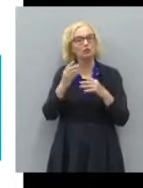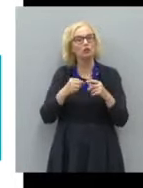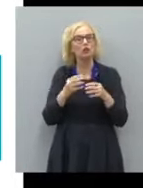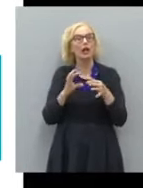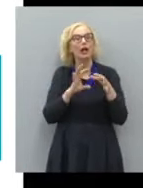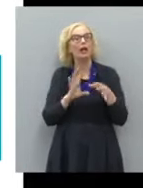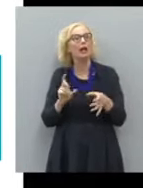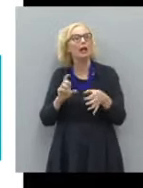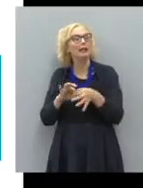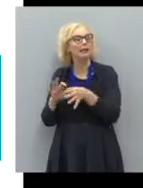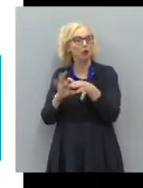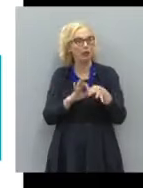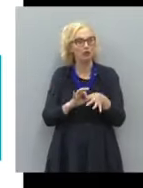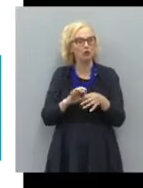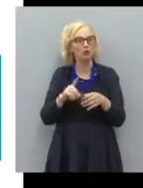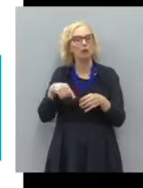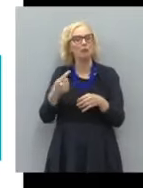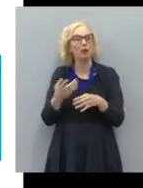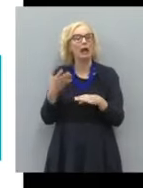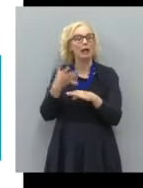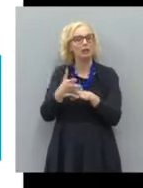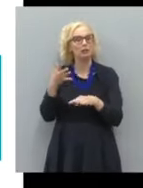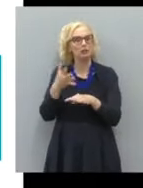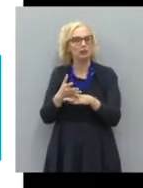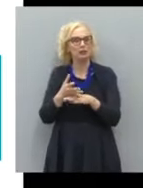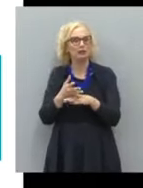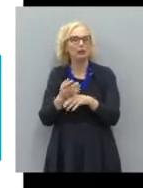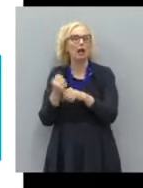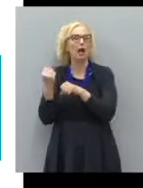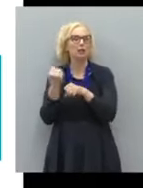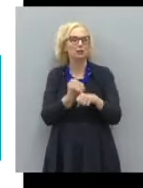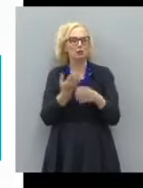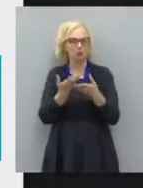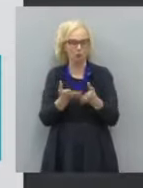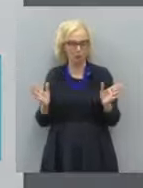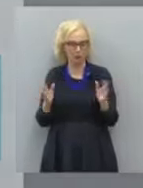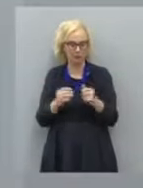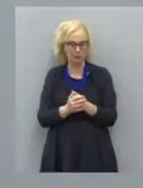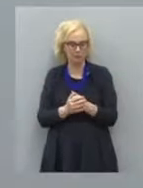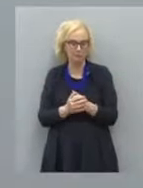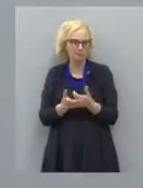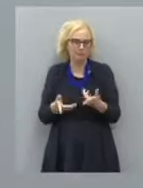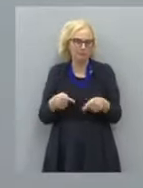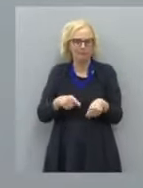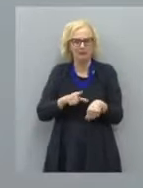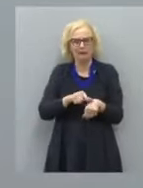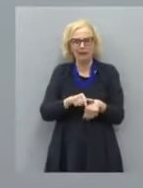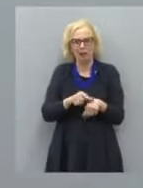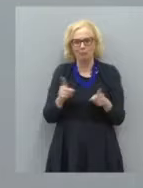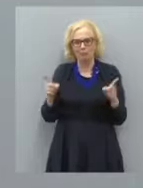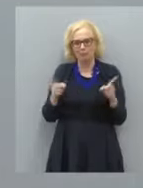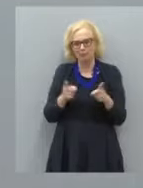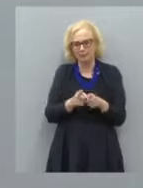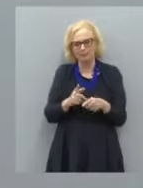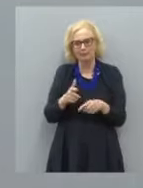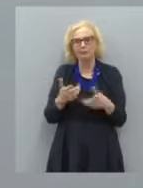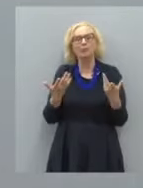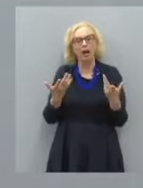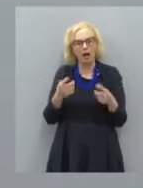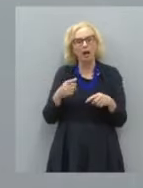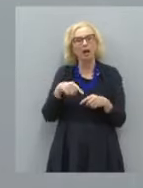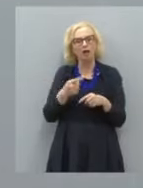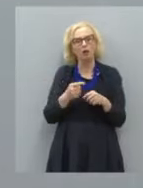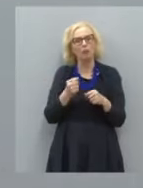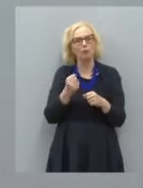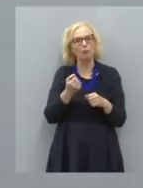area dell'autonomia dell'accessibilità delle istituzioni pubbliche ecco qua per esigenze un pò di tempo i documento sarà reso disponibile non